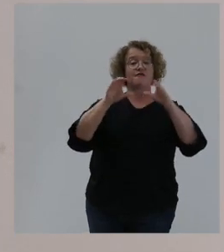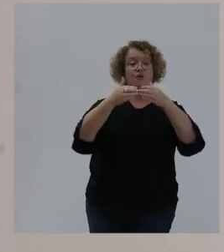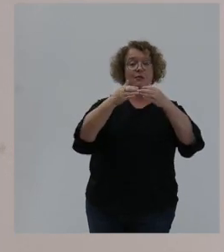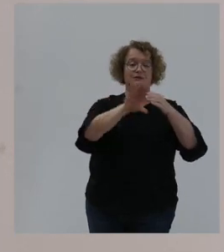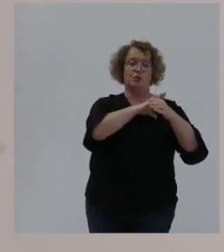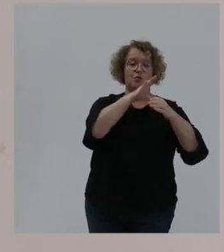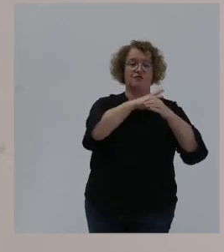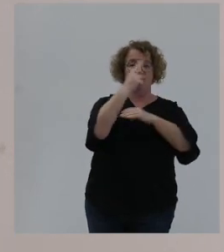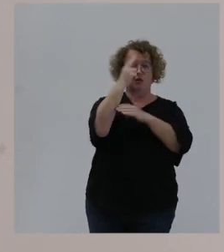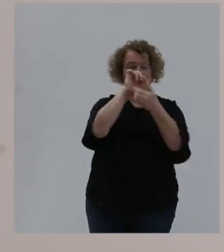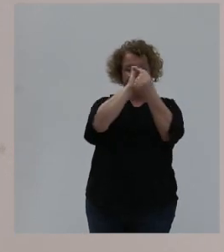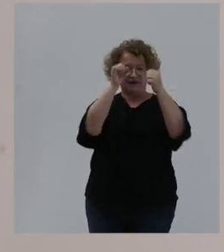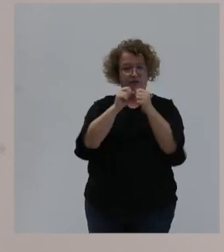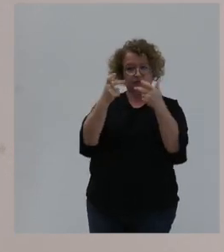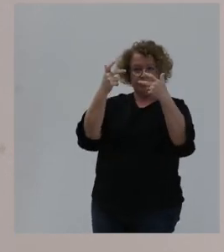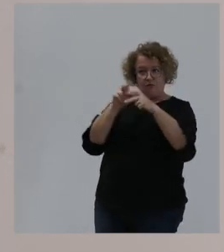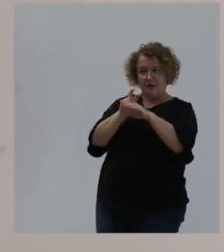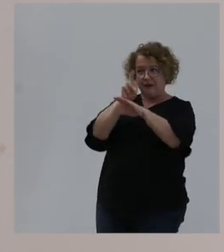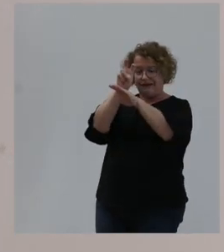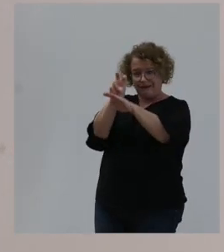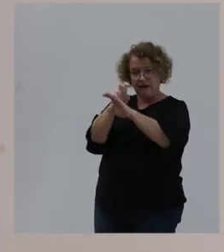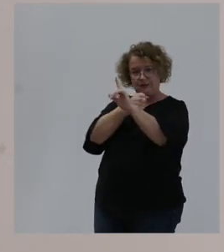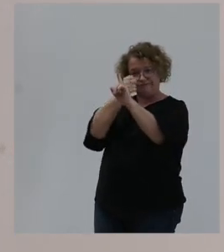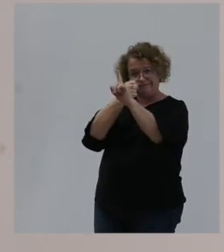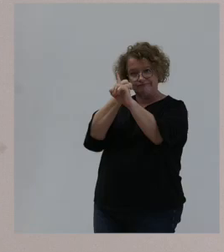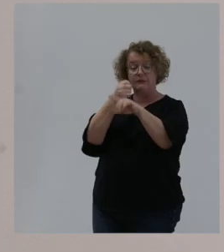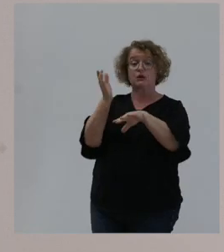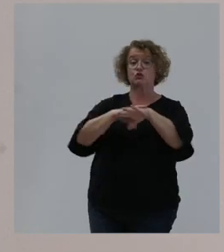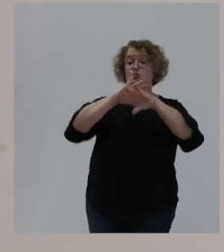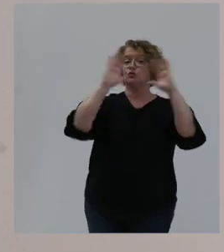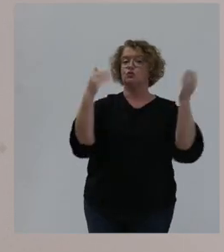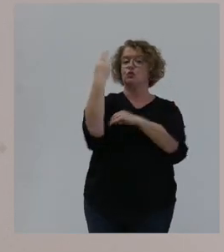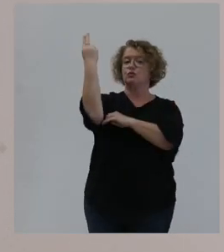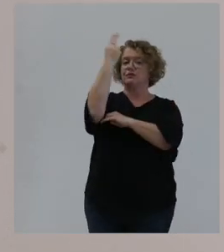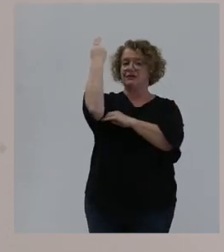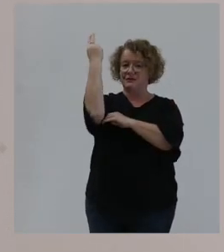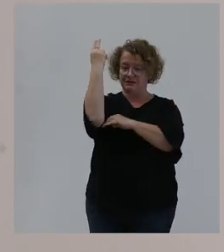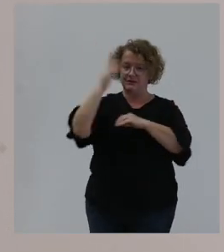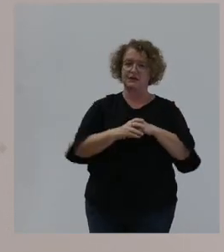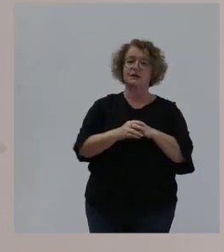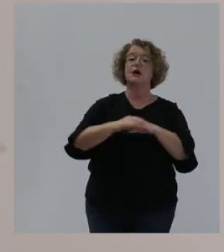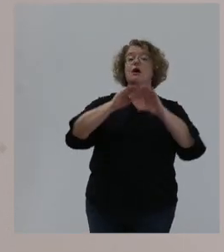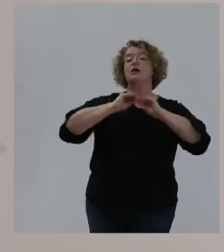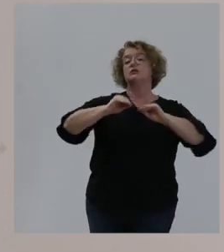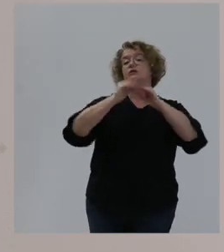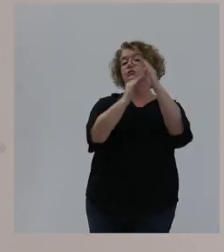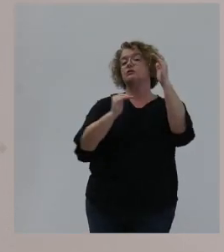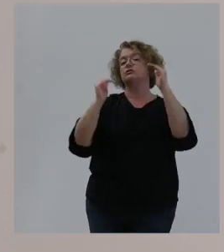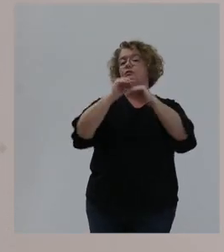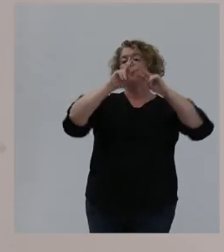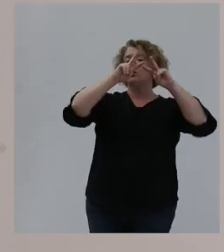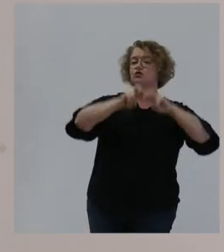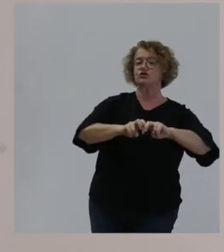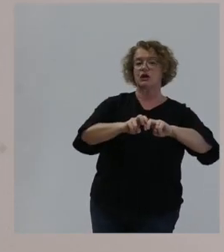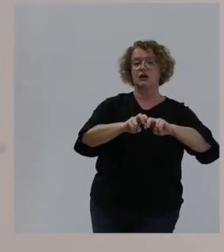enseignants. Face à tous ces enjeux, nous positionnons notre université dans le paysage de l'enseignement supérieur et de la recherche, dans la cité,